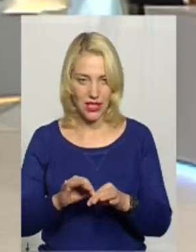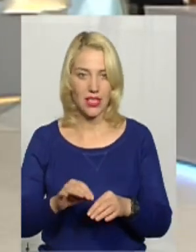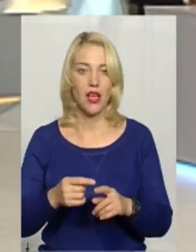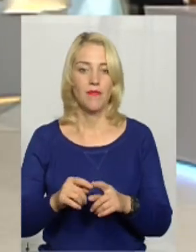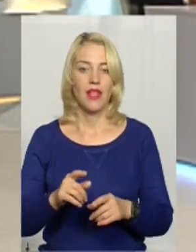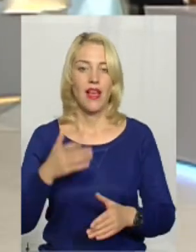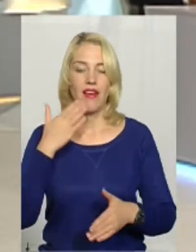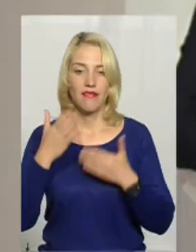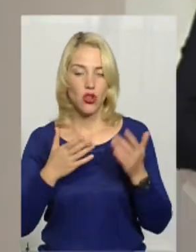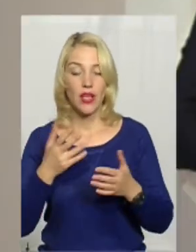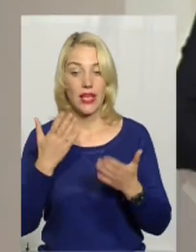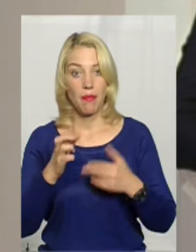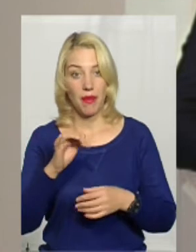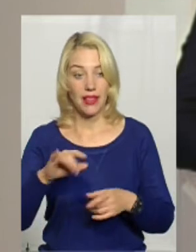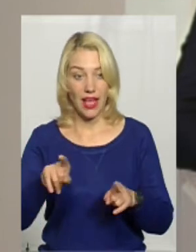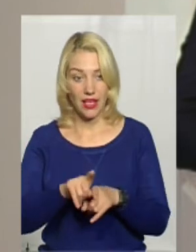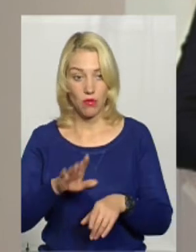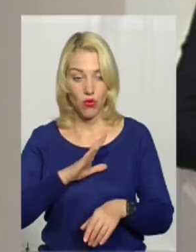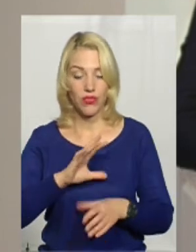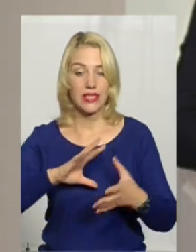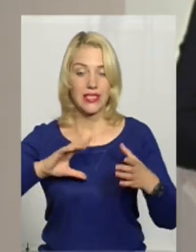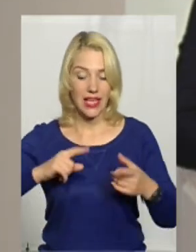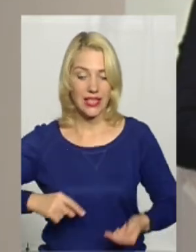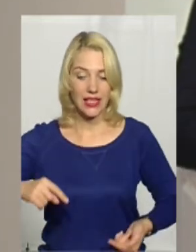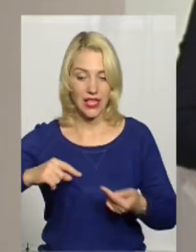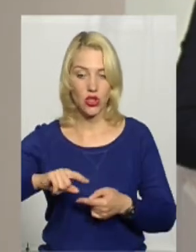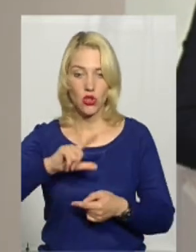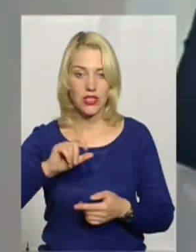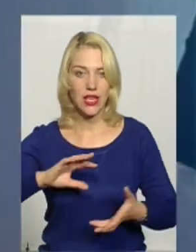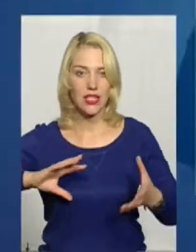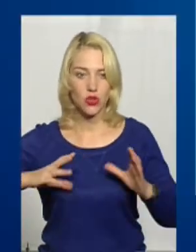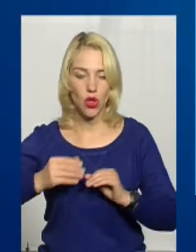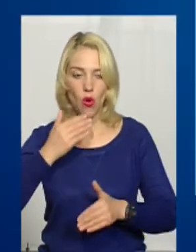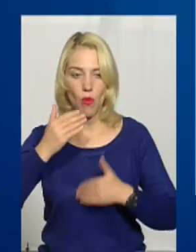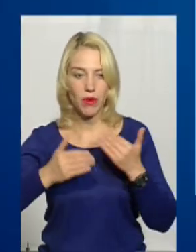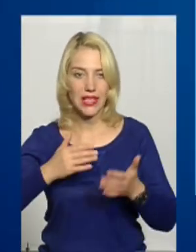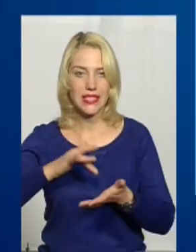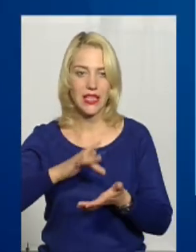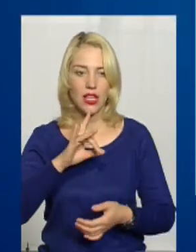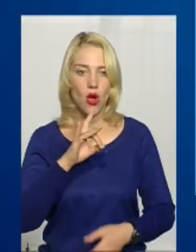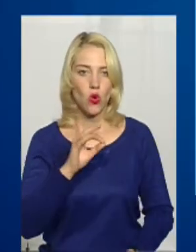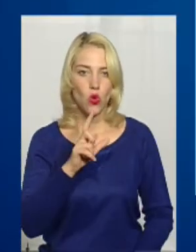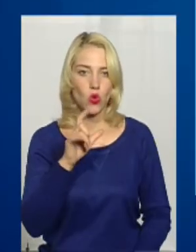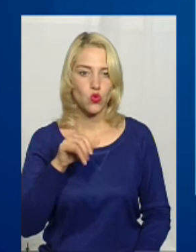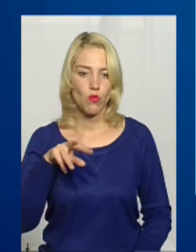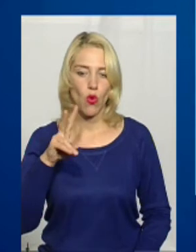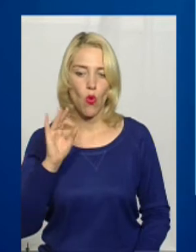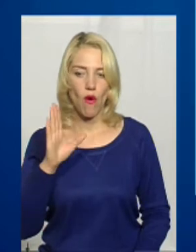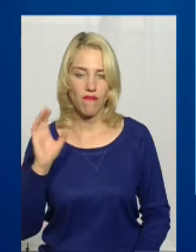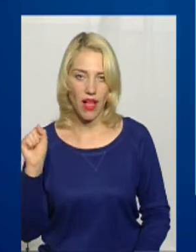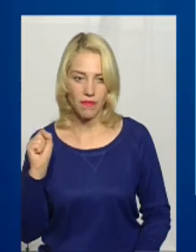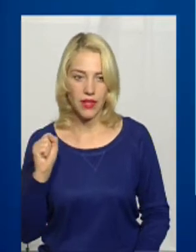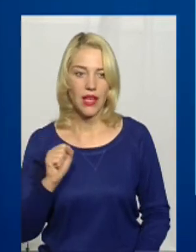якби такий був, то згідно з результатами опитування КМІС, Центру імені Разумкова і соціологічної групи